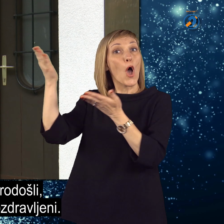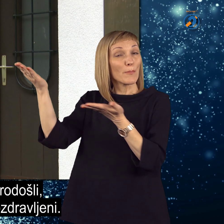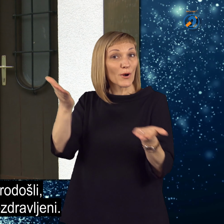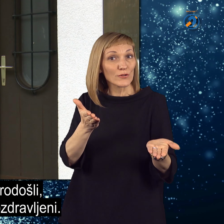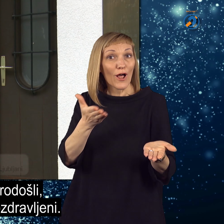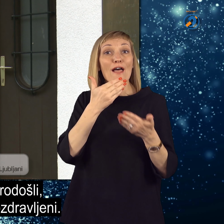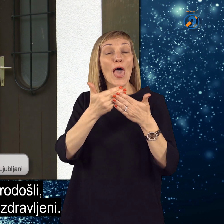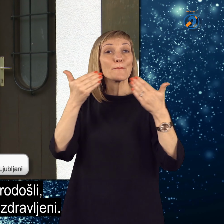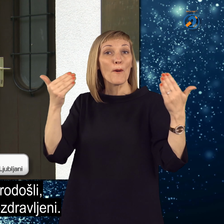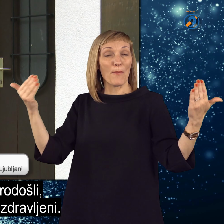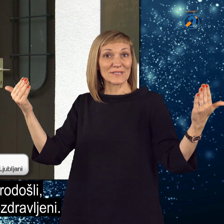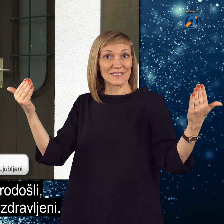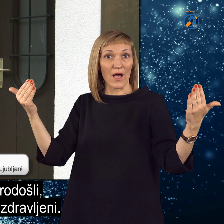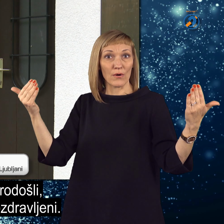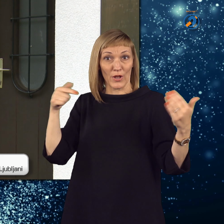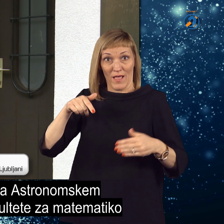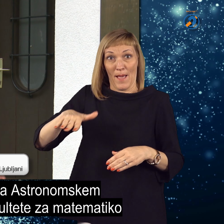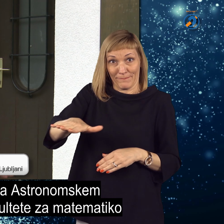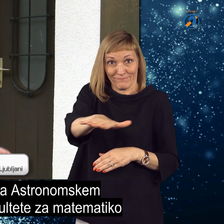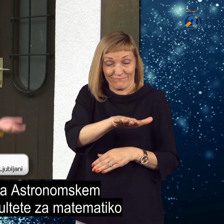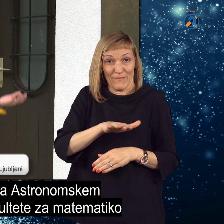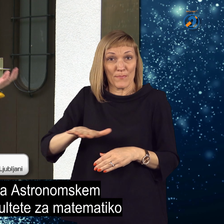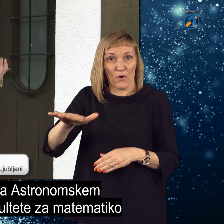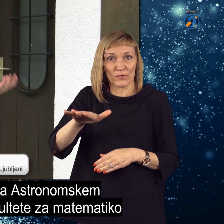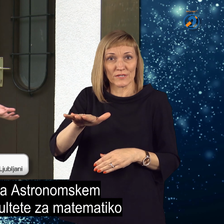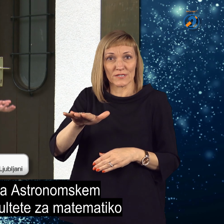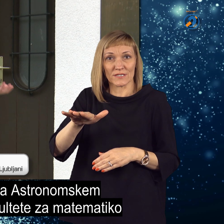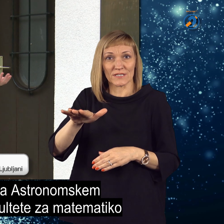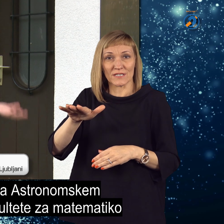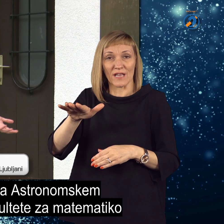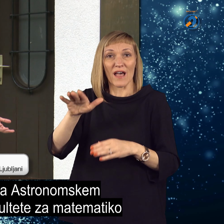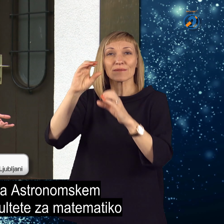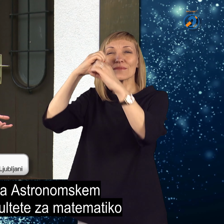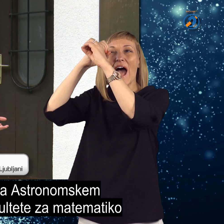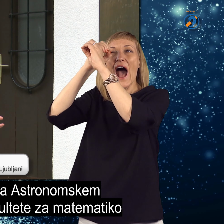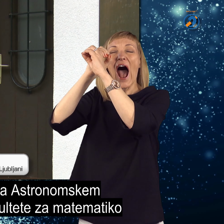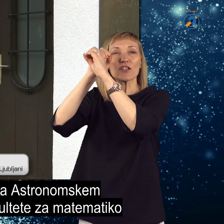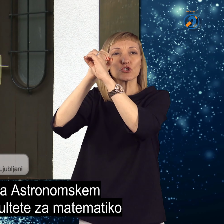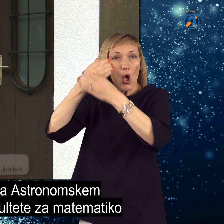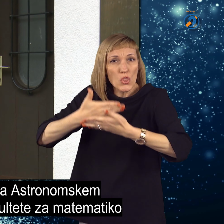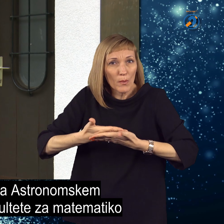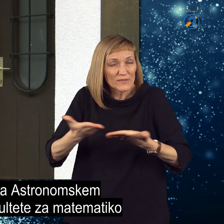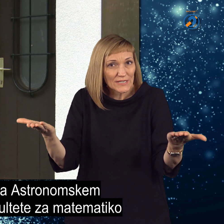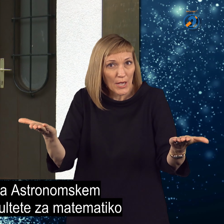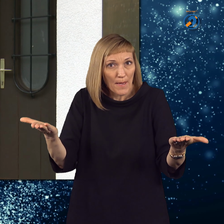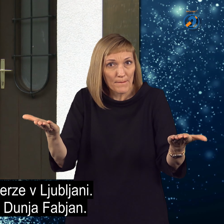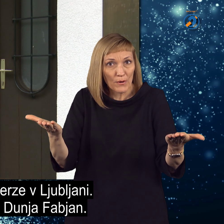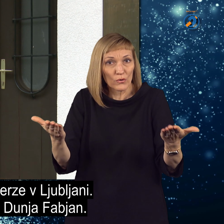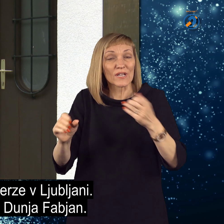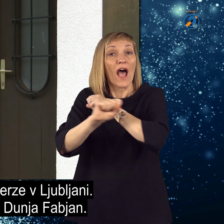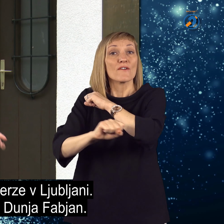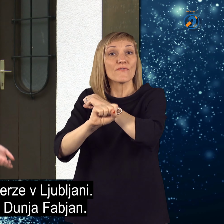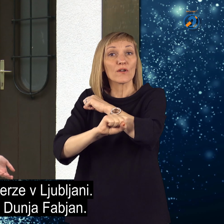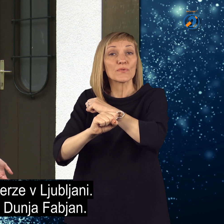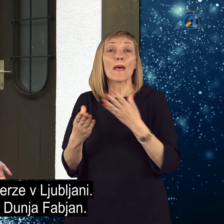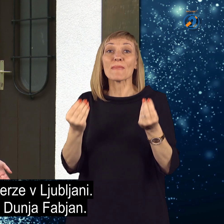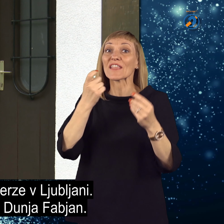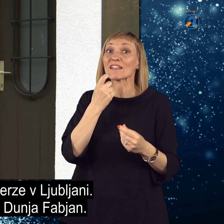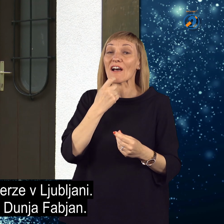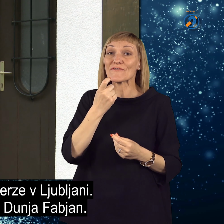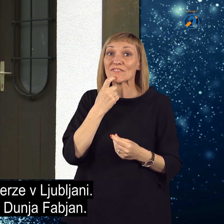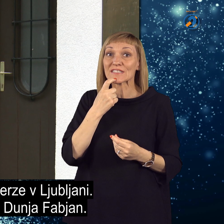Dobrodošli, lepo pozdravljeni, nahajate se na Astronomskem observatoriju Fakultete za matematiko in fiziko Univerze